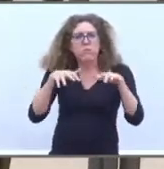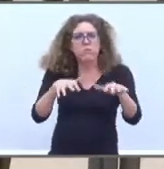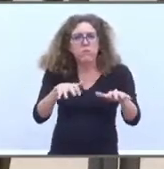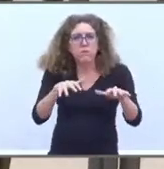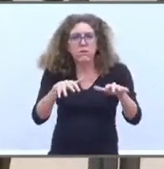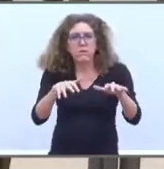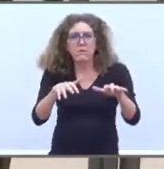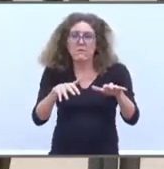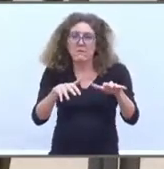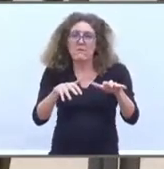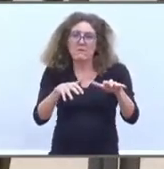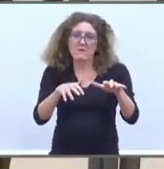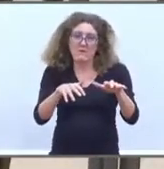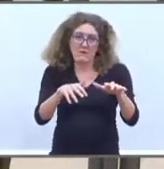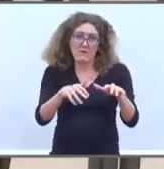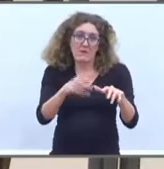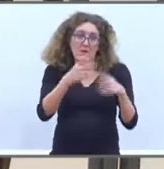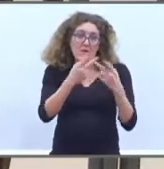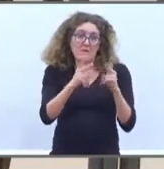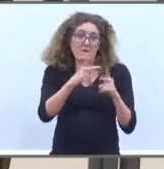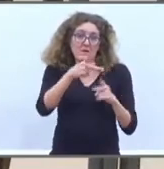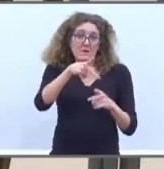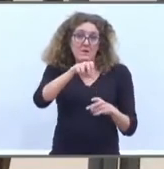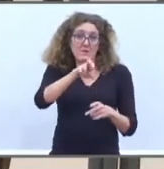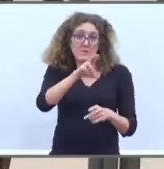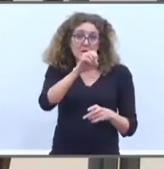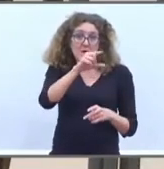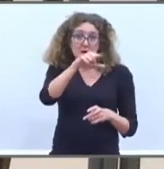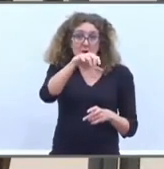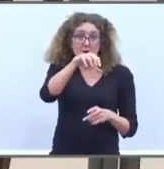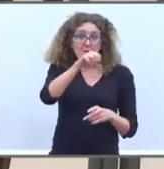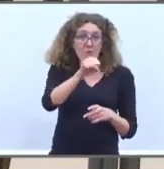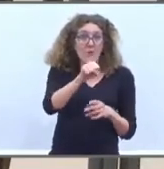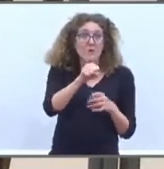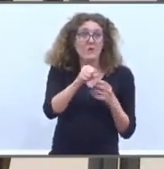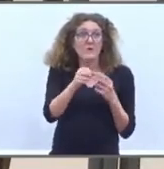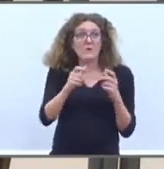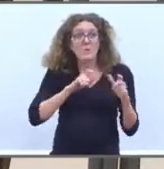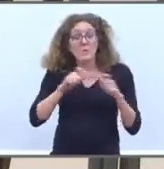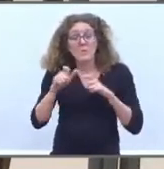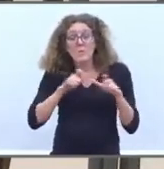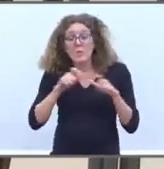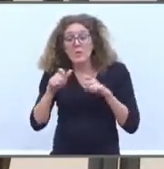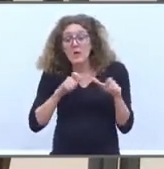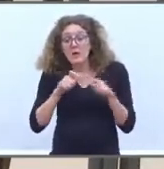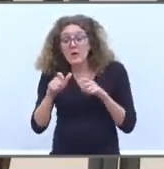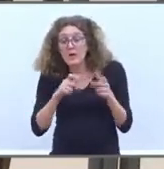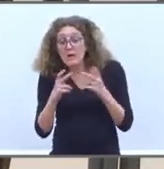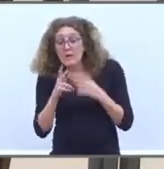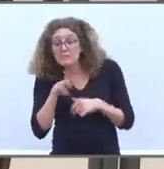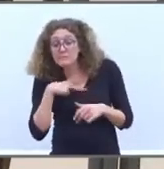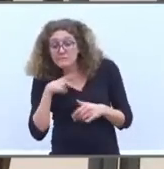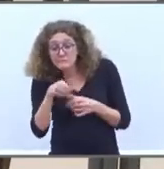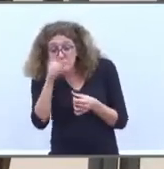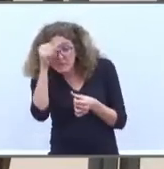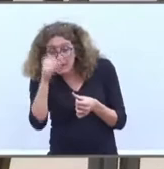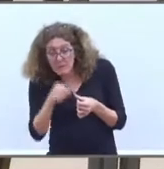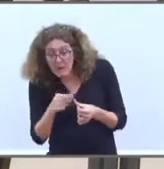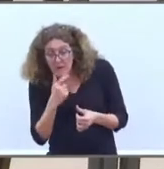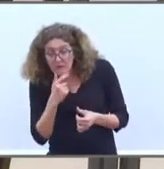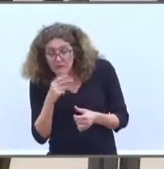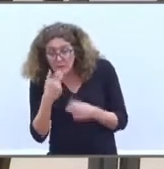la ville de Pérol. Je pense que mon collègue assis devant moi s'en souvenir assez bien, Jean-Pierre. Voilà, donc